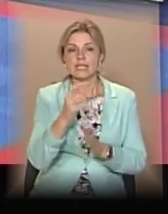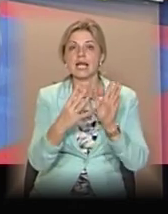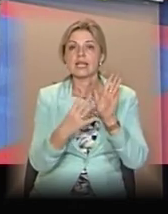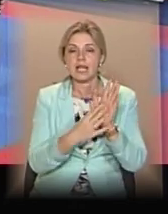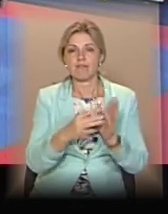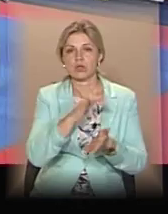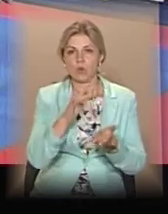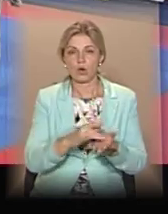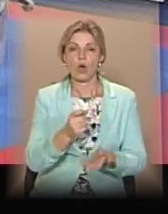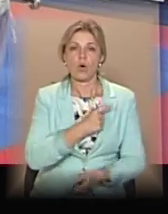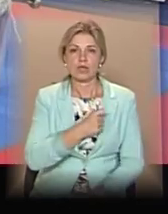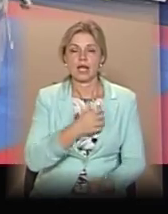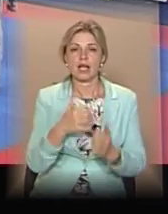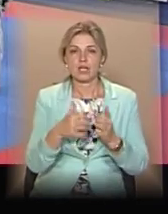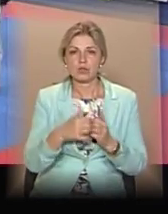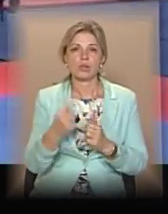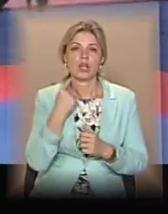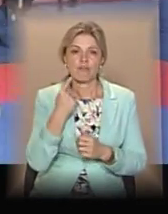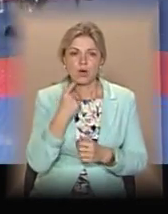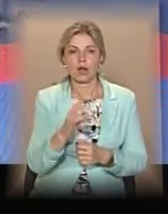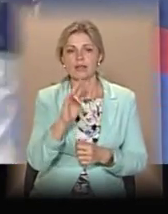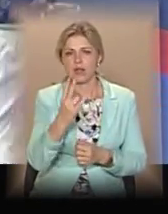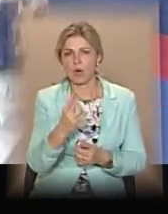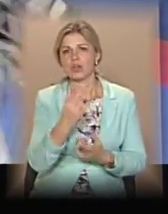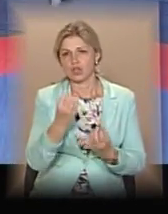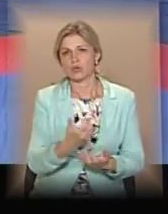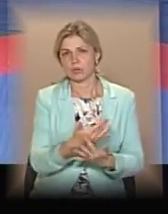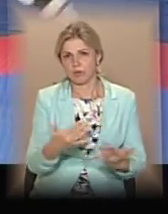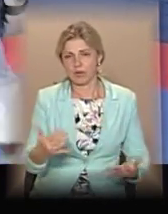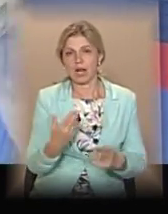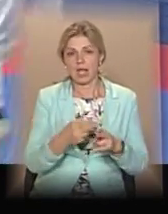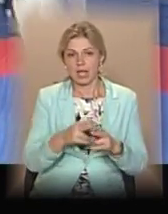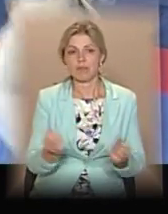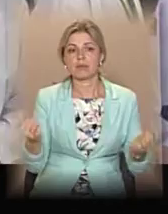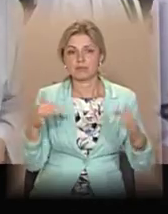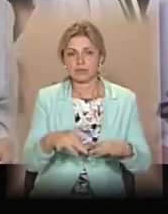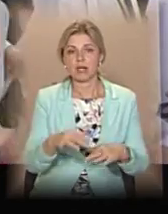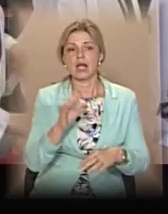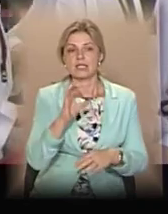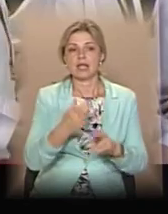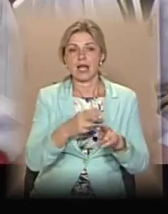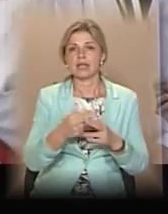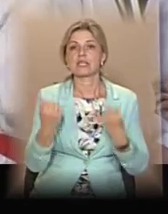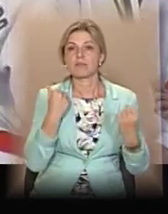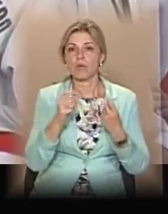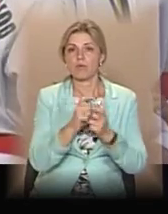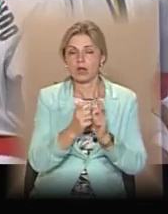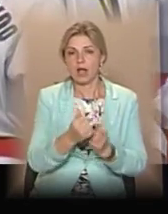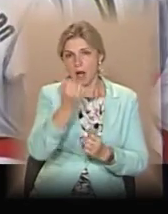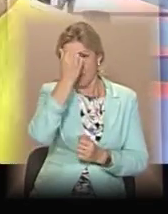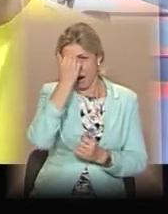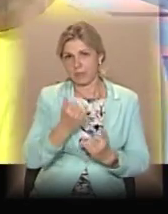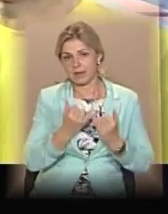Одеси, Херсону, Кіровограда, Миколаєва тощо. Саме стільки зібрав вже традиційний турнір з тхеквондо пам'яті Володимира